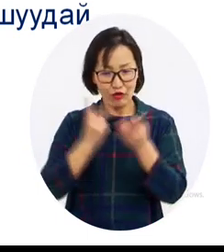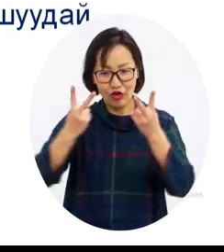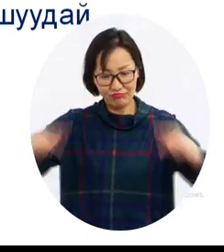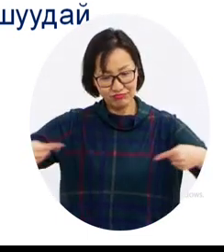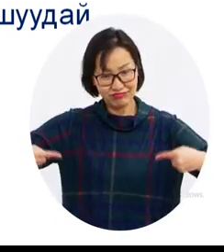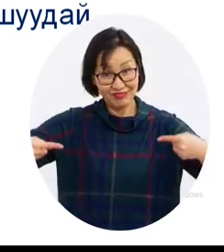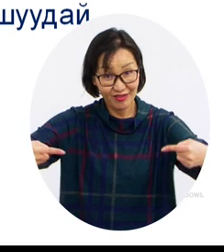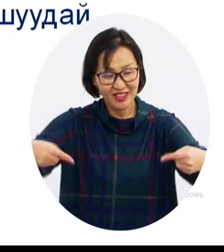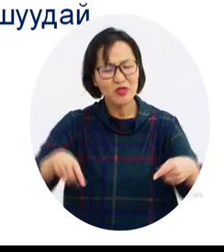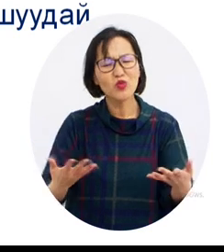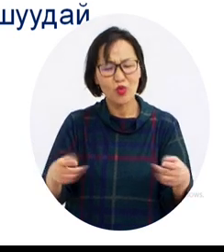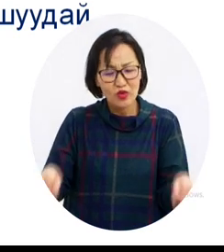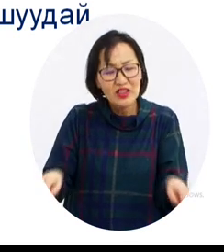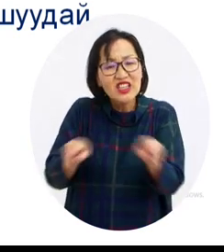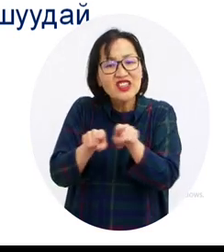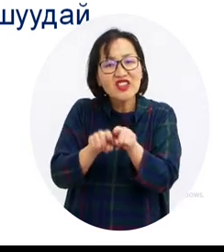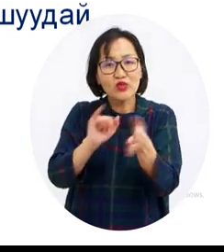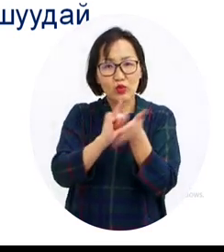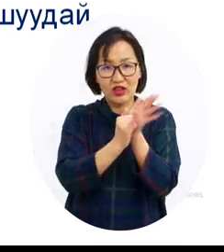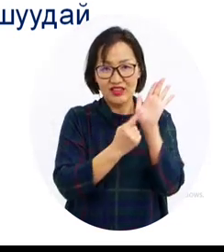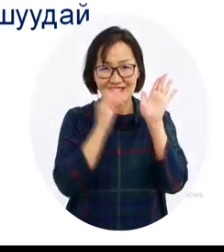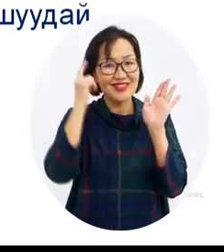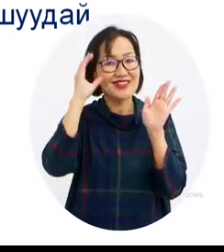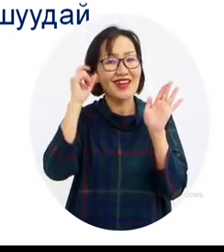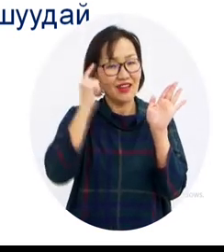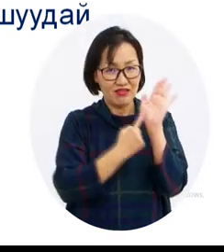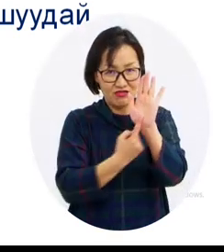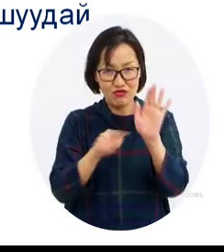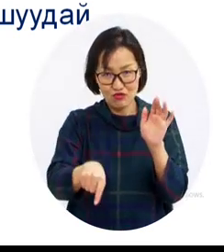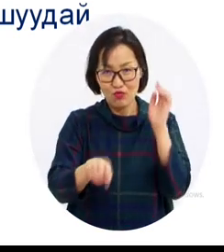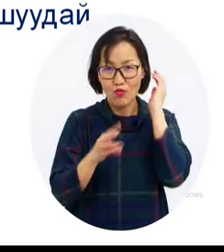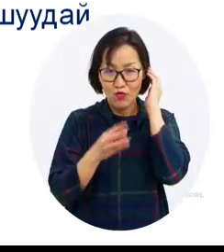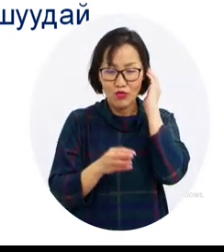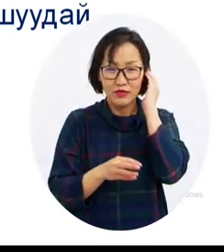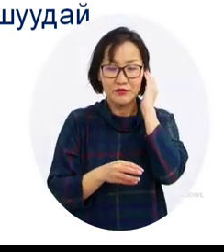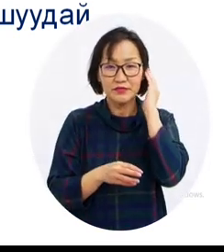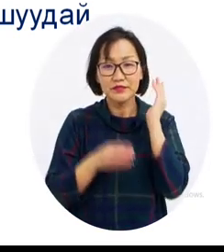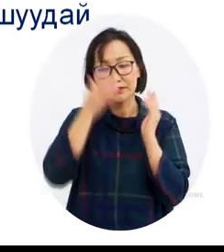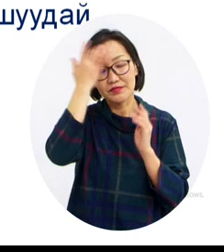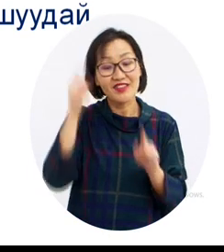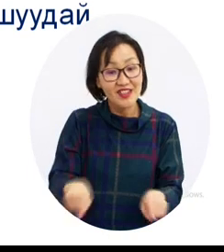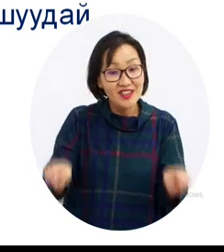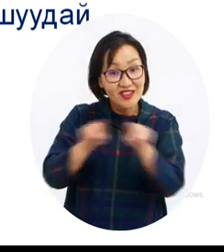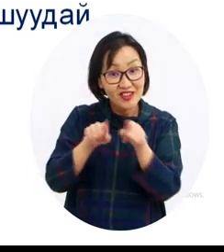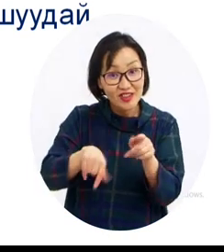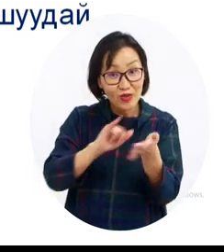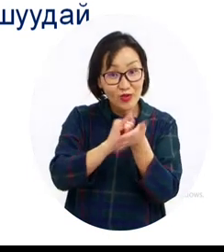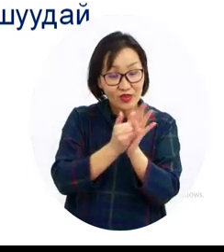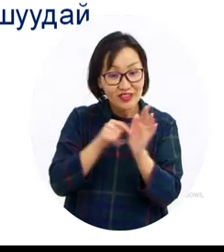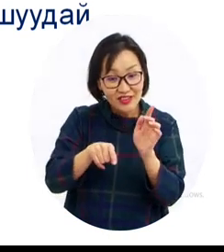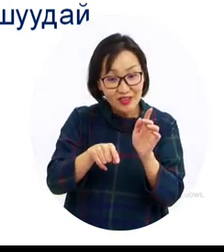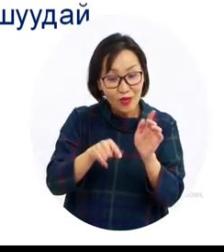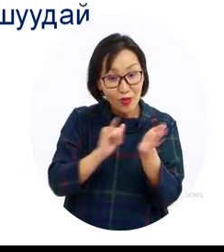Ижилхэн гэсэн санааг агуулж байна тийм үү? Утга нь тэр санааг энэ үгээр орлуулсан байна тийм үү? За тэгвэл энэ ижил